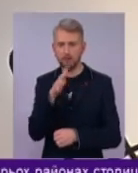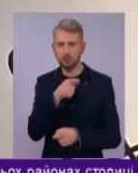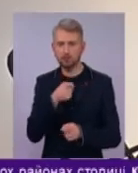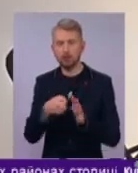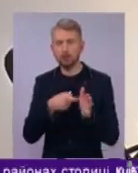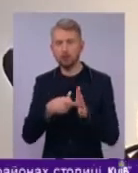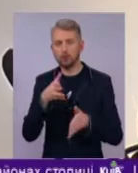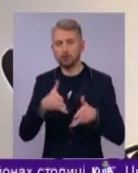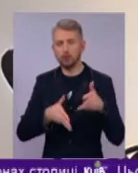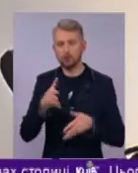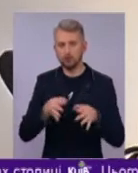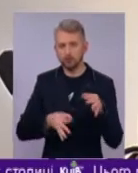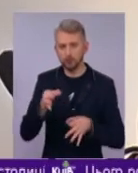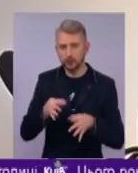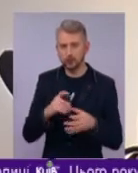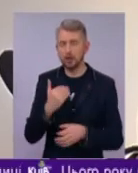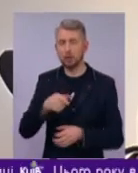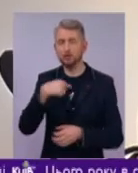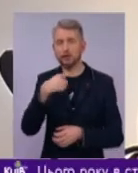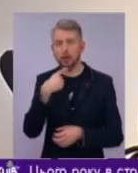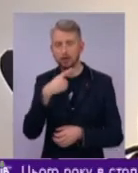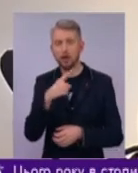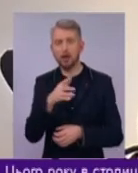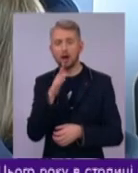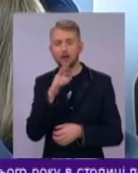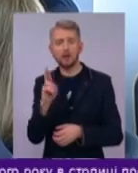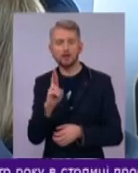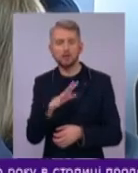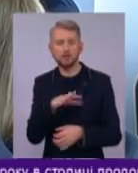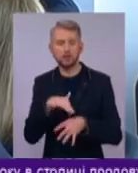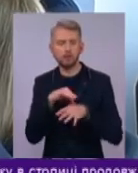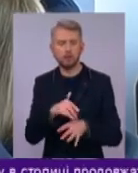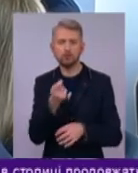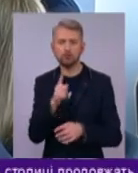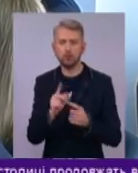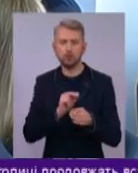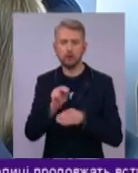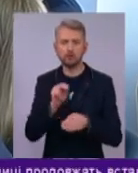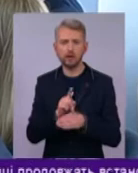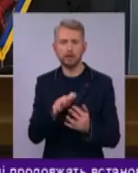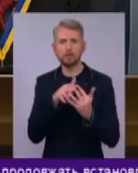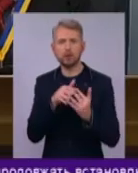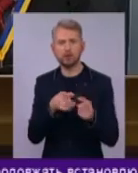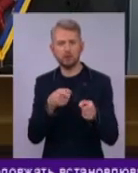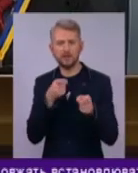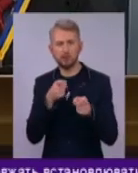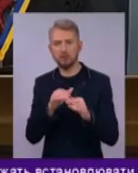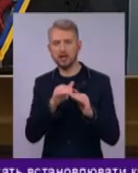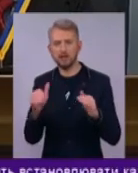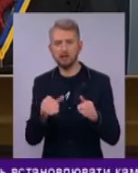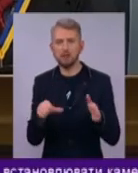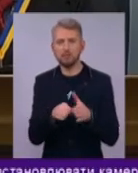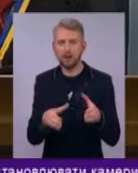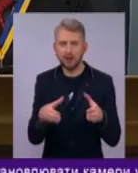допиту в Оболонському суді. За його словами, за Януковича не було проведено жодного навчання з бойовими стрільбами на рівні бригади та